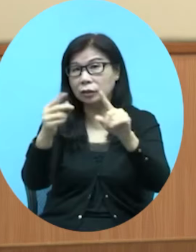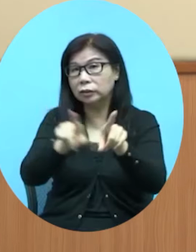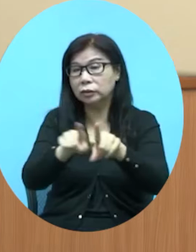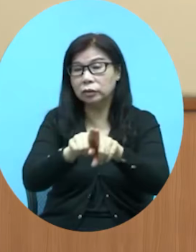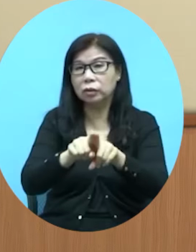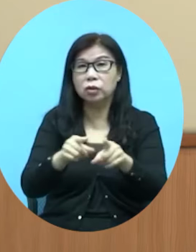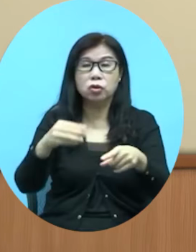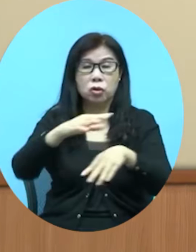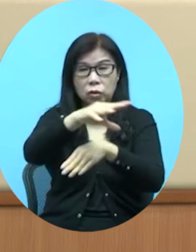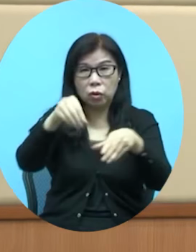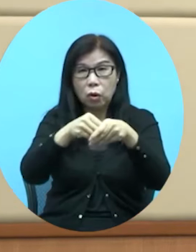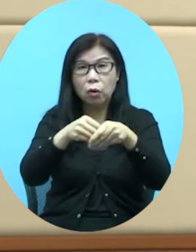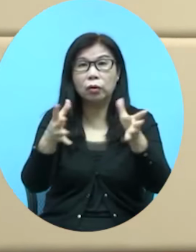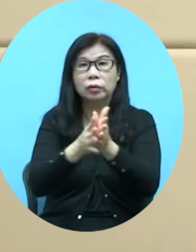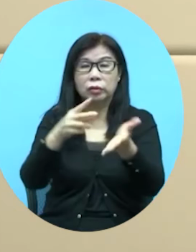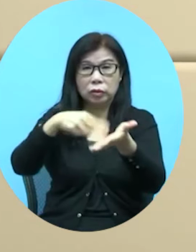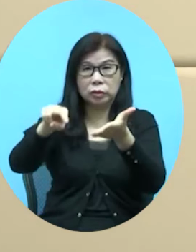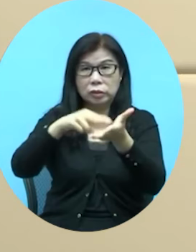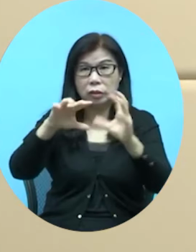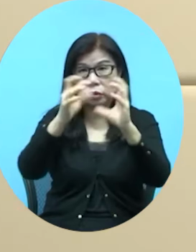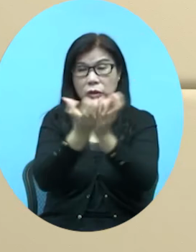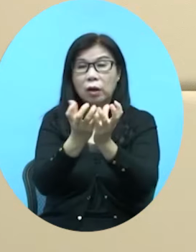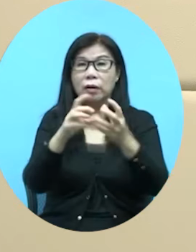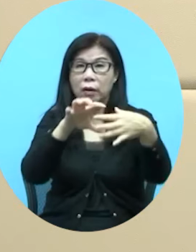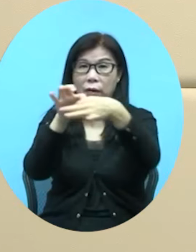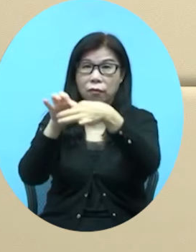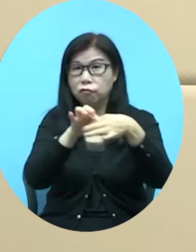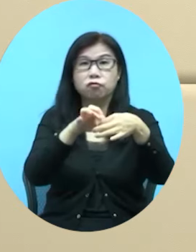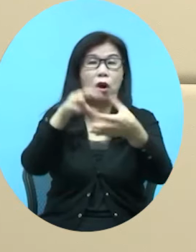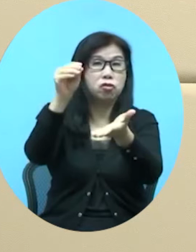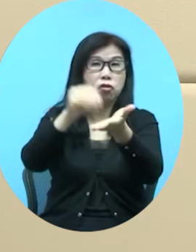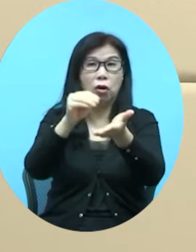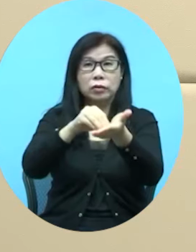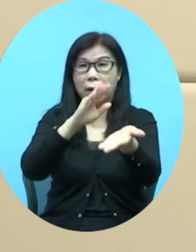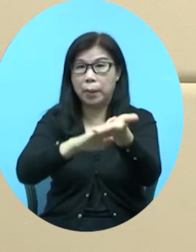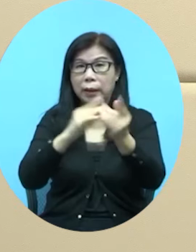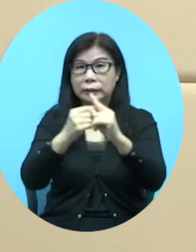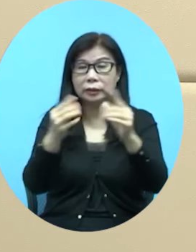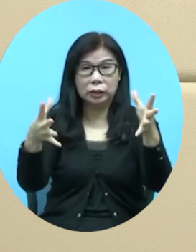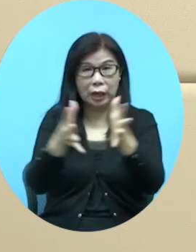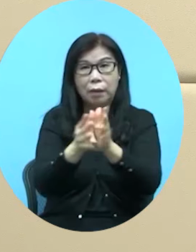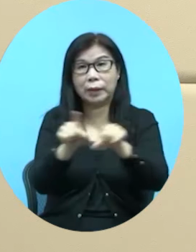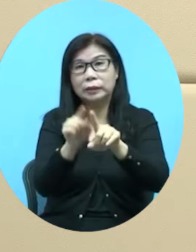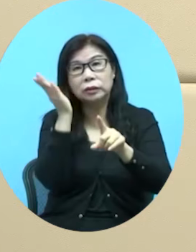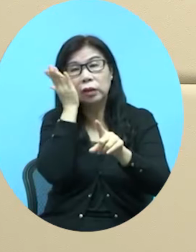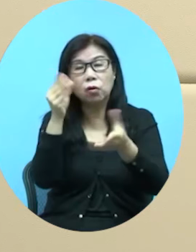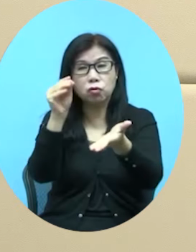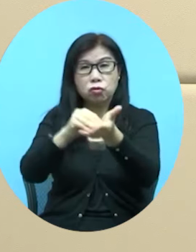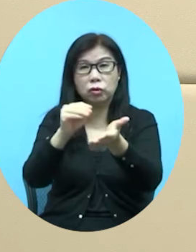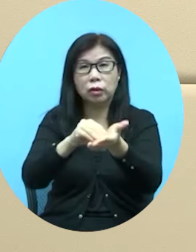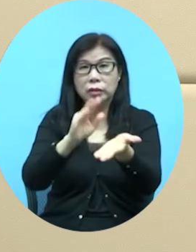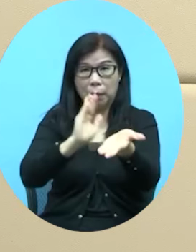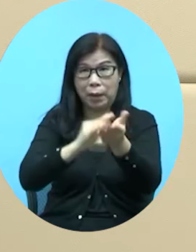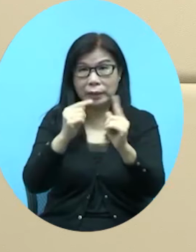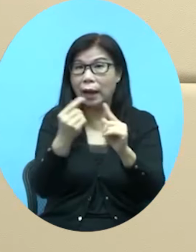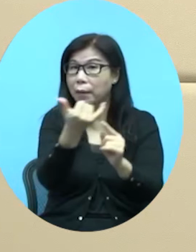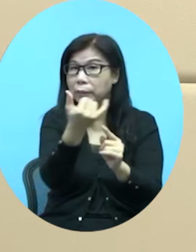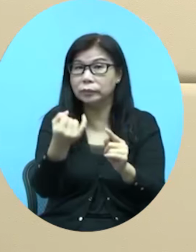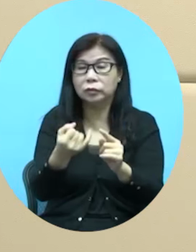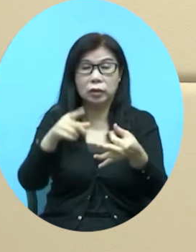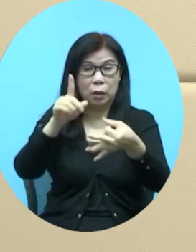列它做一个跳舞群组的相关个案就是他同住的人是不是都已经确诊了呢那